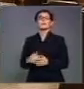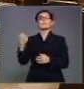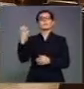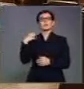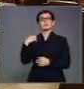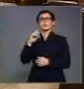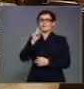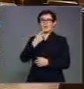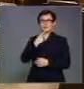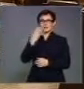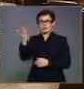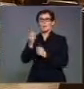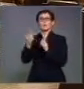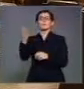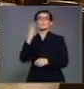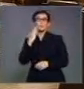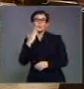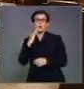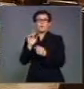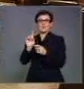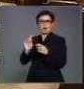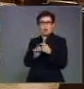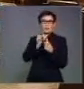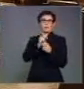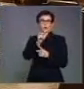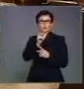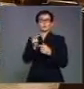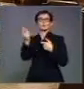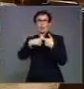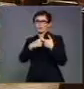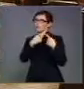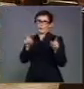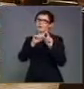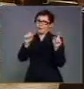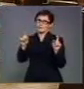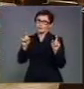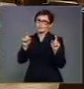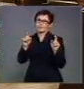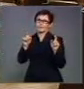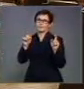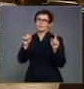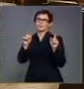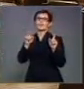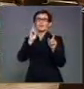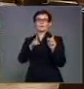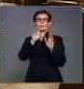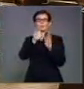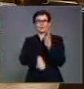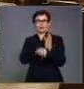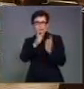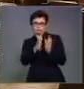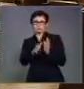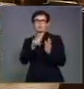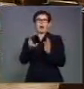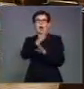Ministeri vastaa tähän kysymykseen, mutta kiinnitän huomiota siihen, että alkuperäinen kysymys koski kyllä eri aihepiiriä, eli rikoksesta epäillyn